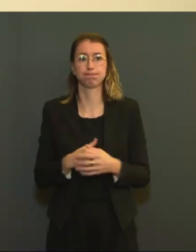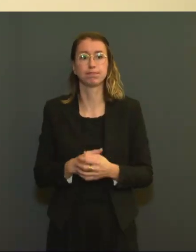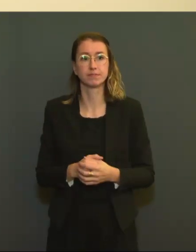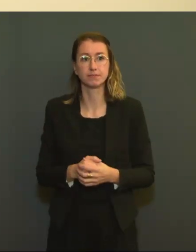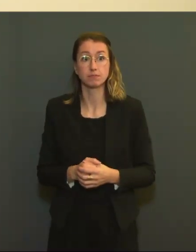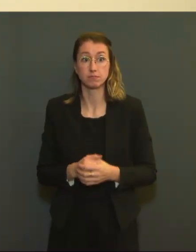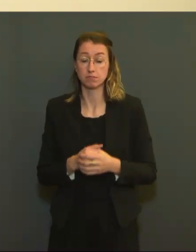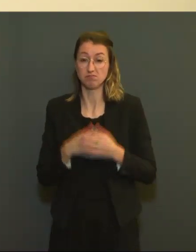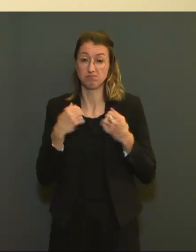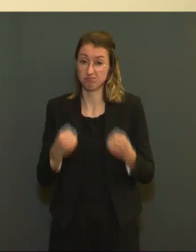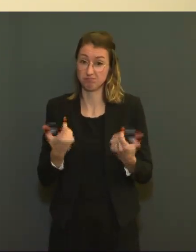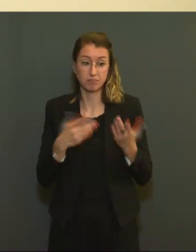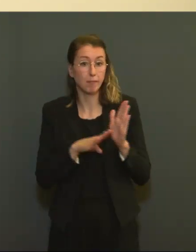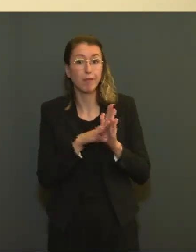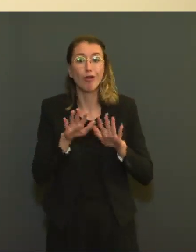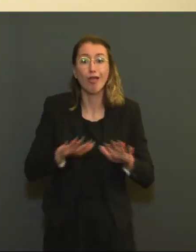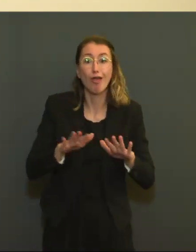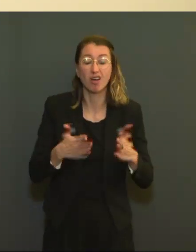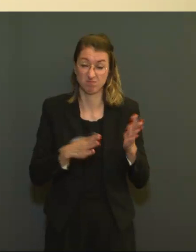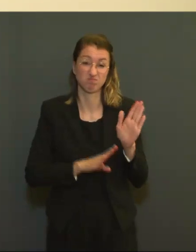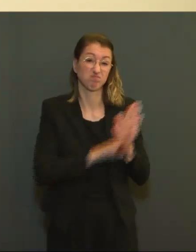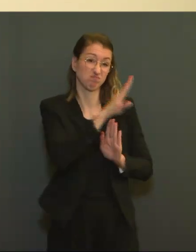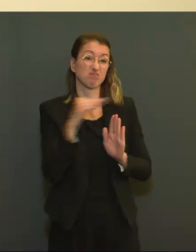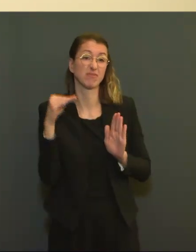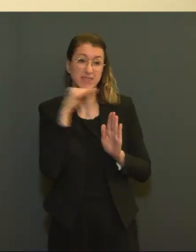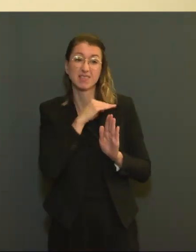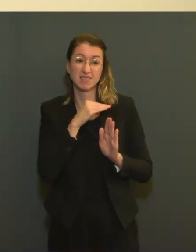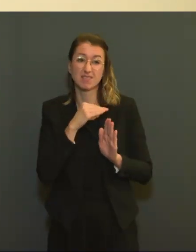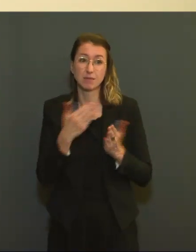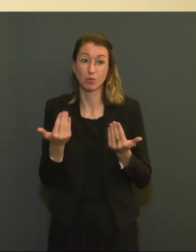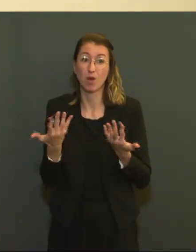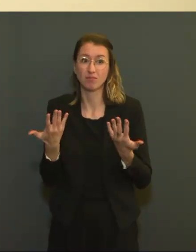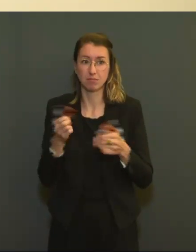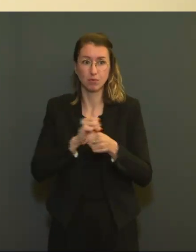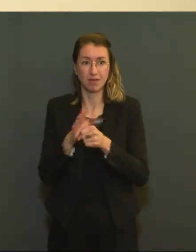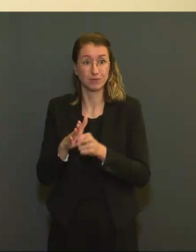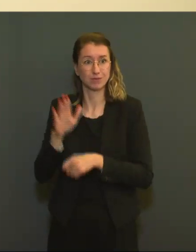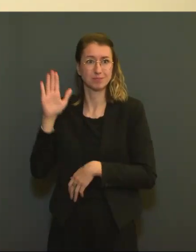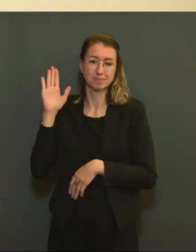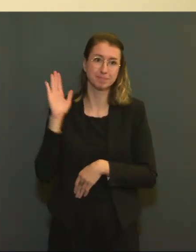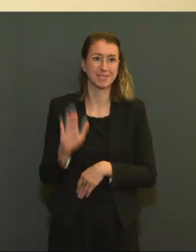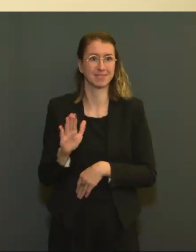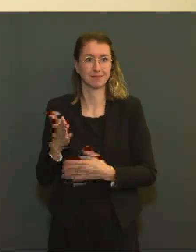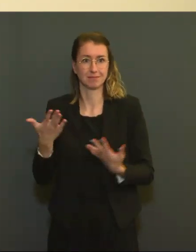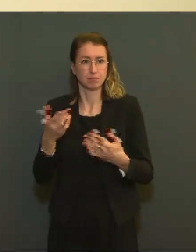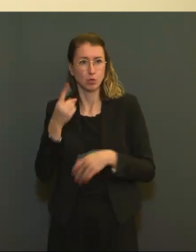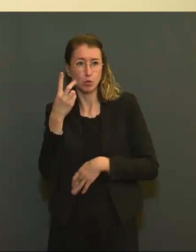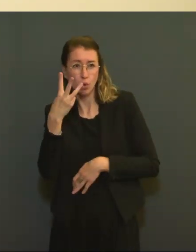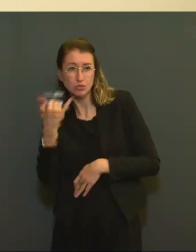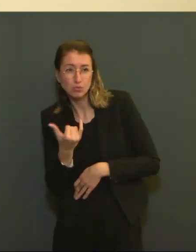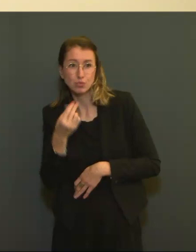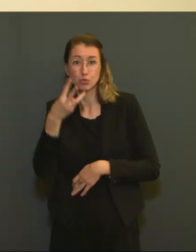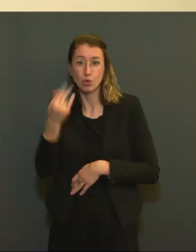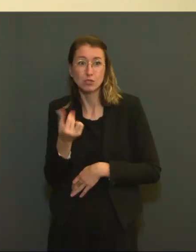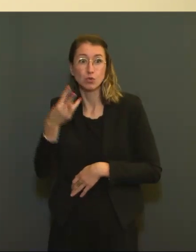puisque, en principe, on peut avoir, avec le type de virus comme le coronavirus, un doublement des cas tous les 3 jours